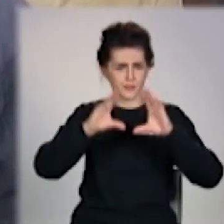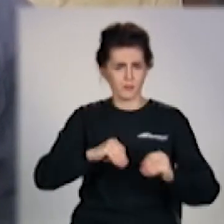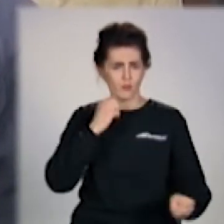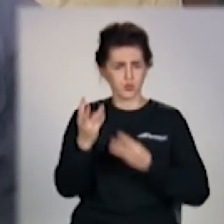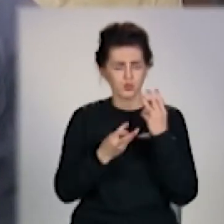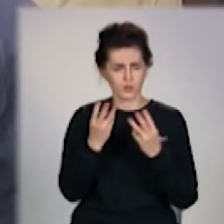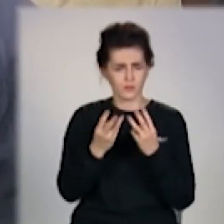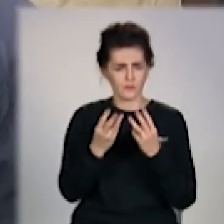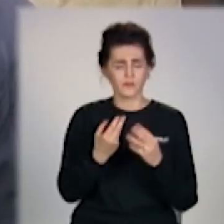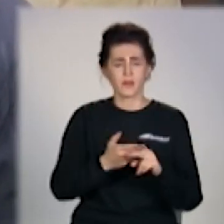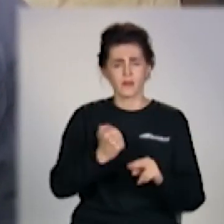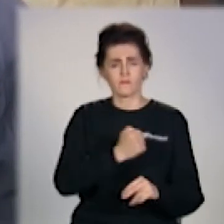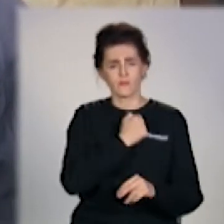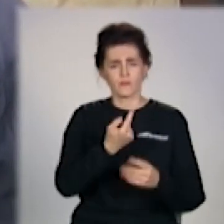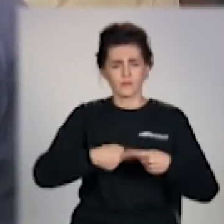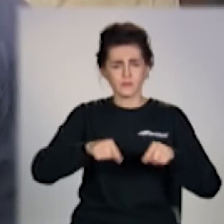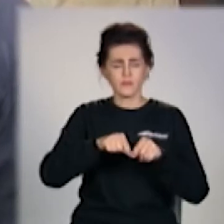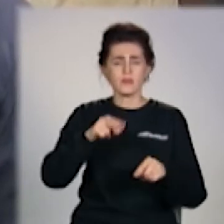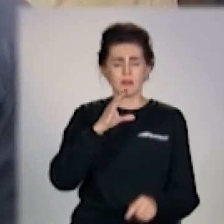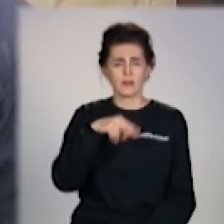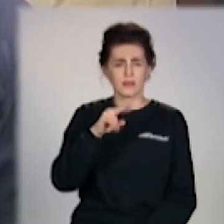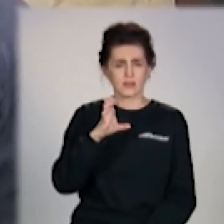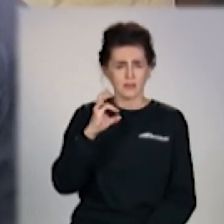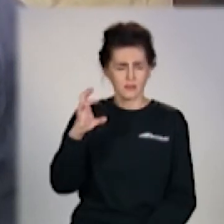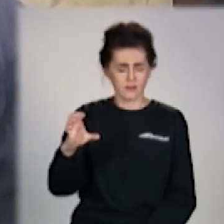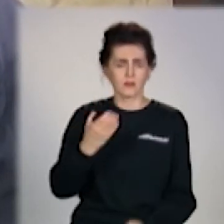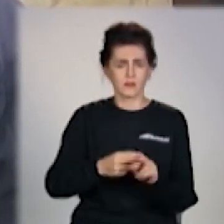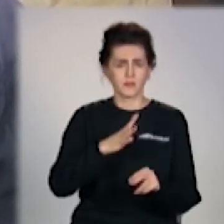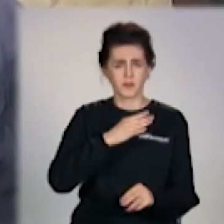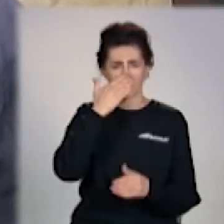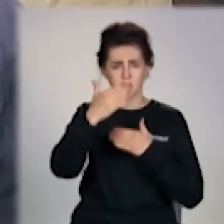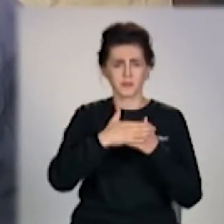пожежі. Бійці ДСНС локалізували